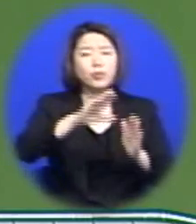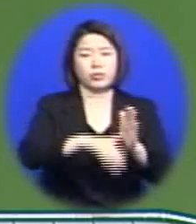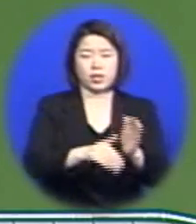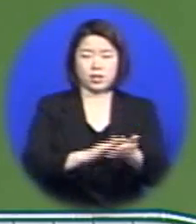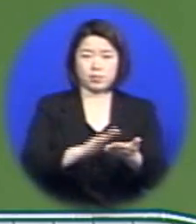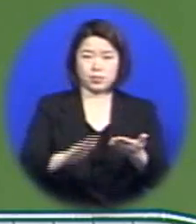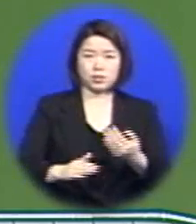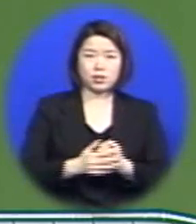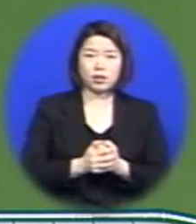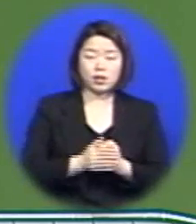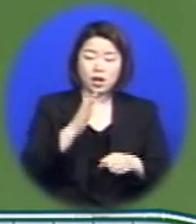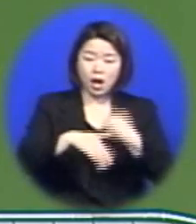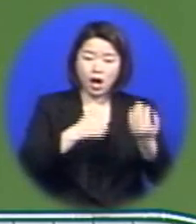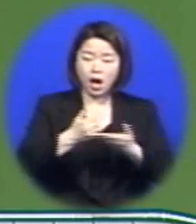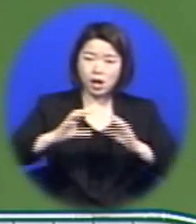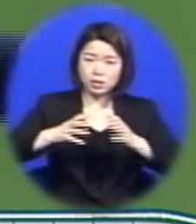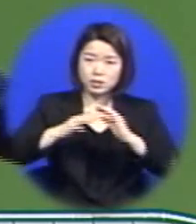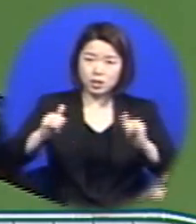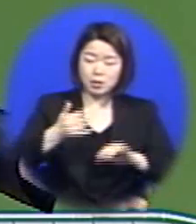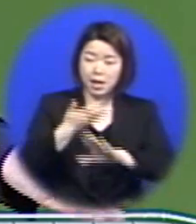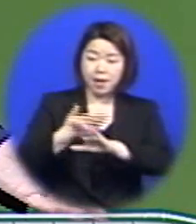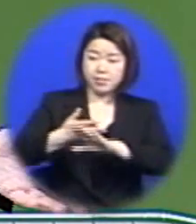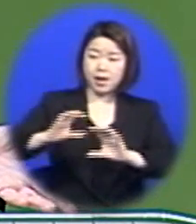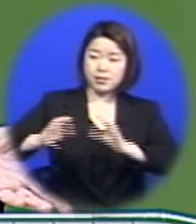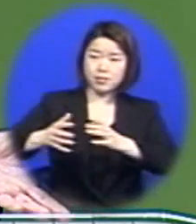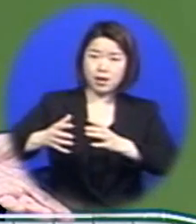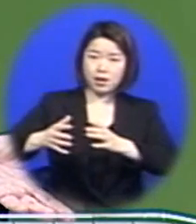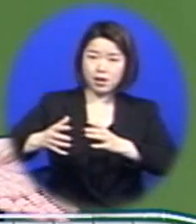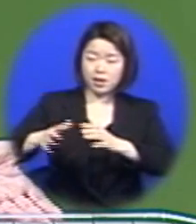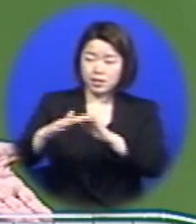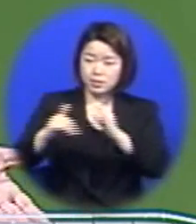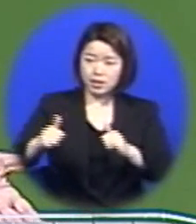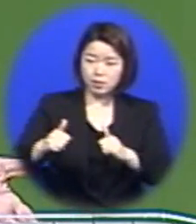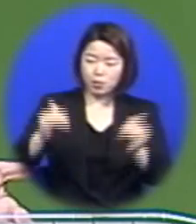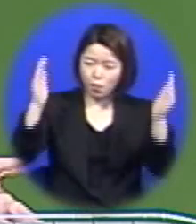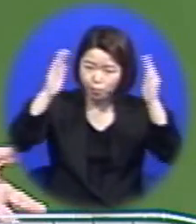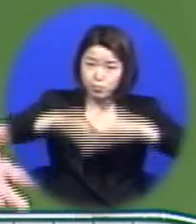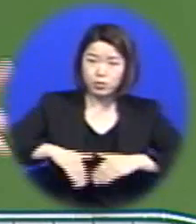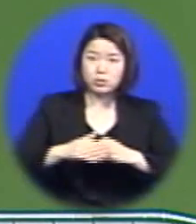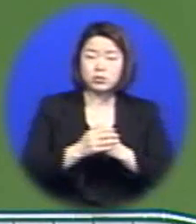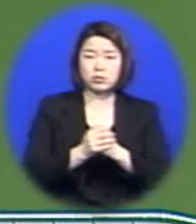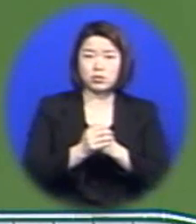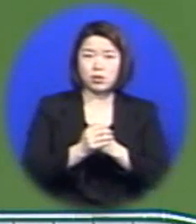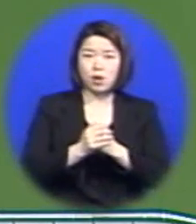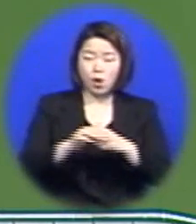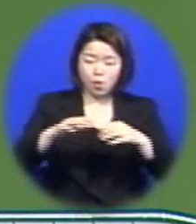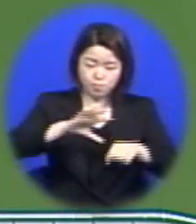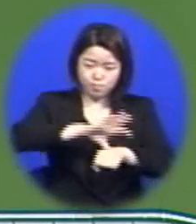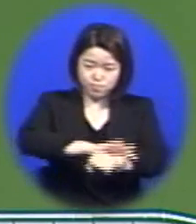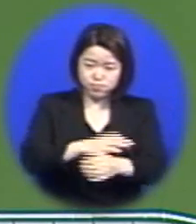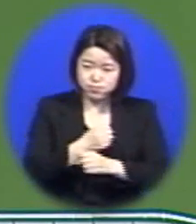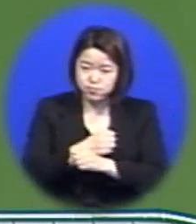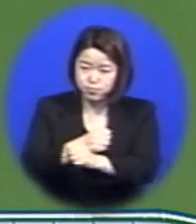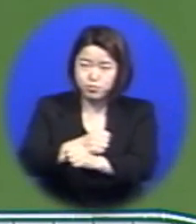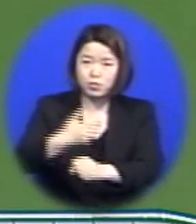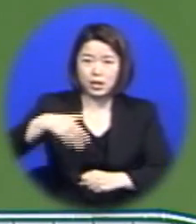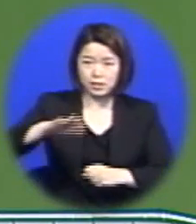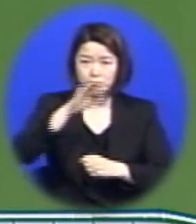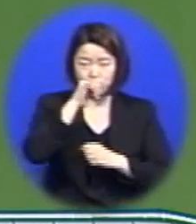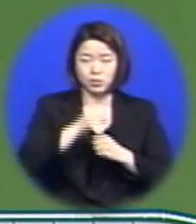하나님의 백성이 이방 민족에게 완전히 그냥 무너졌어요 그들은 포로로 다